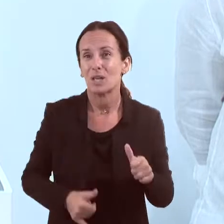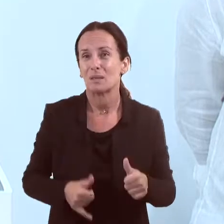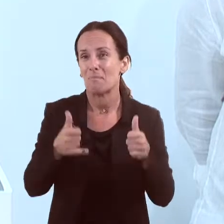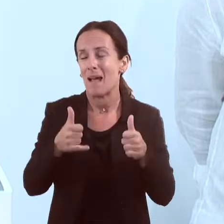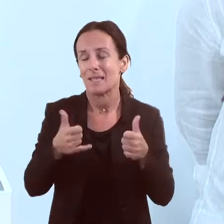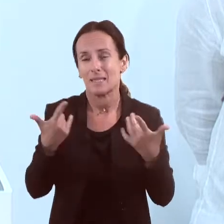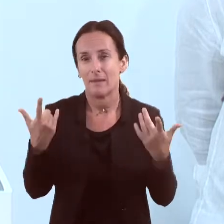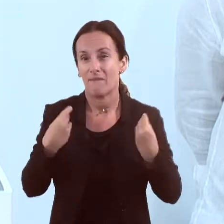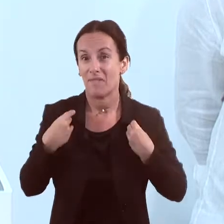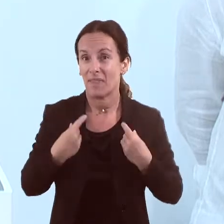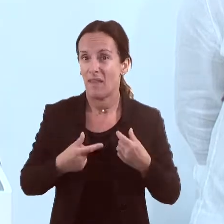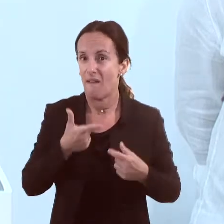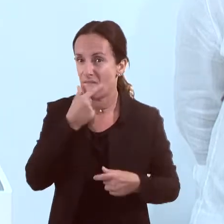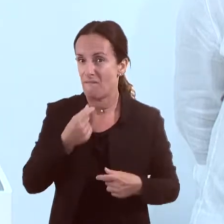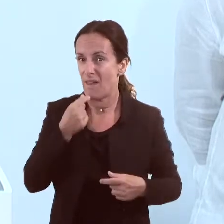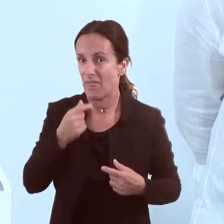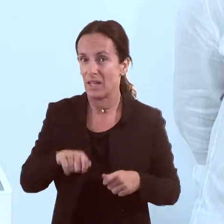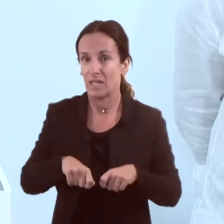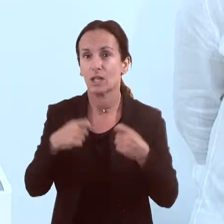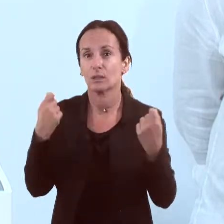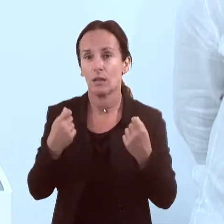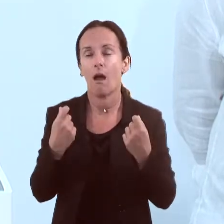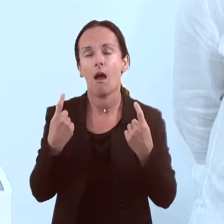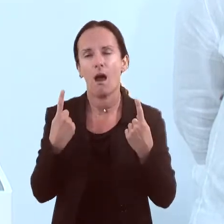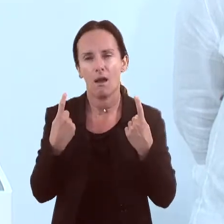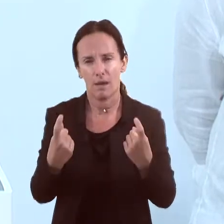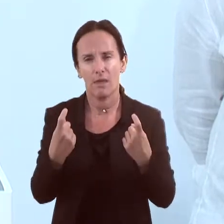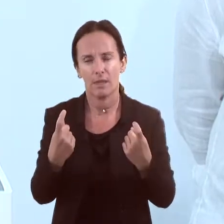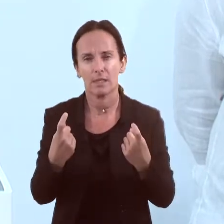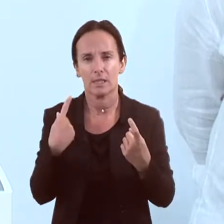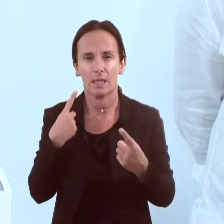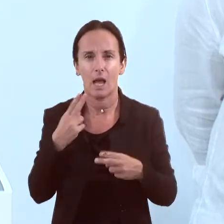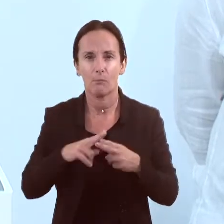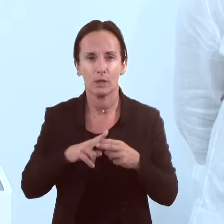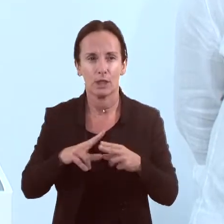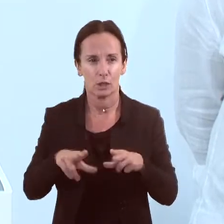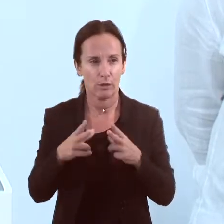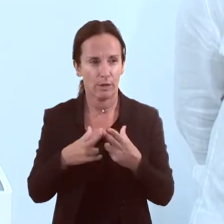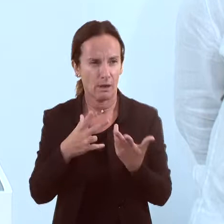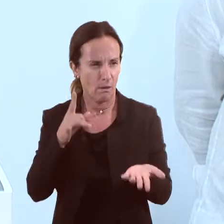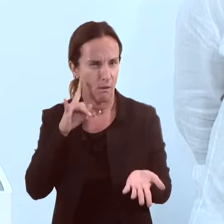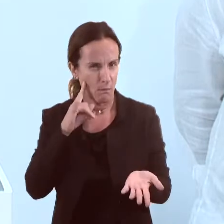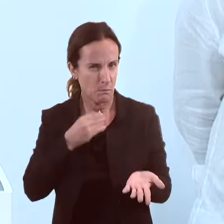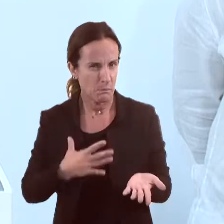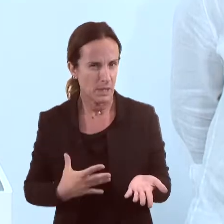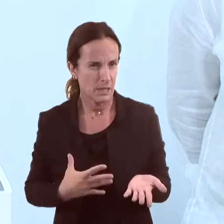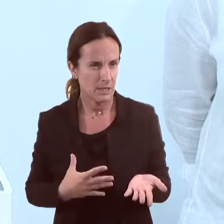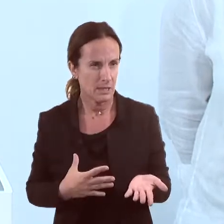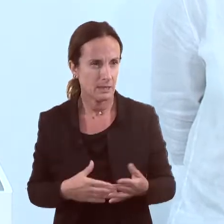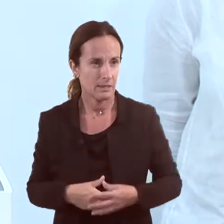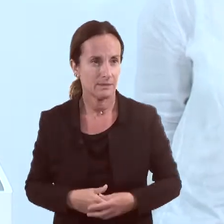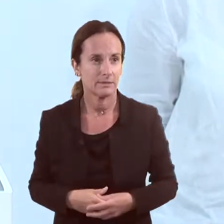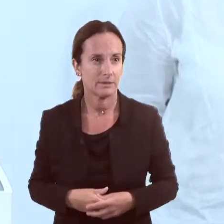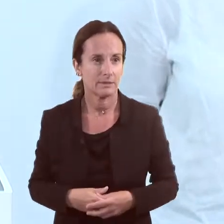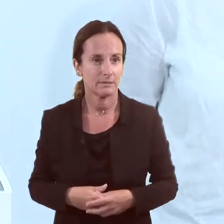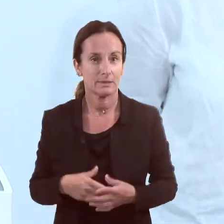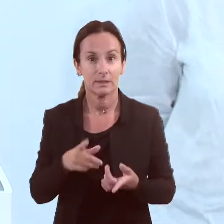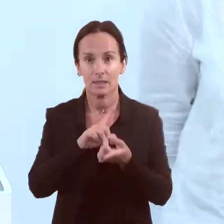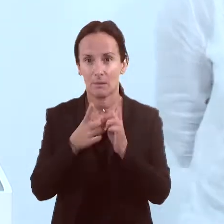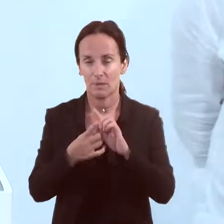també polítiques socials. Com bé sabeu, nosaltres estem... Això funciona, no? Que sonava, ha canviat el